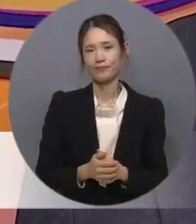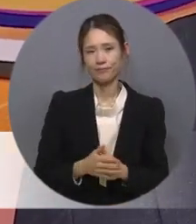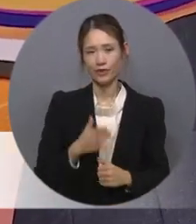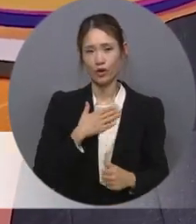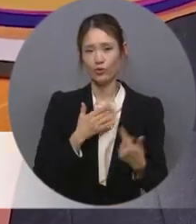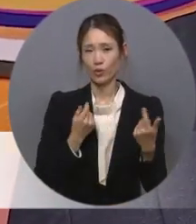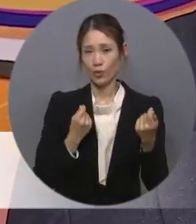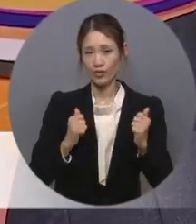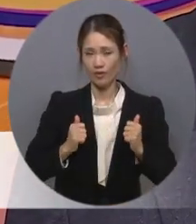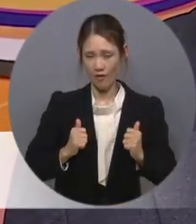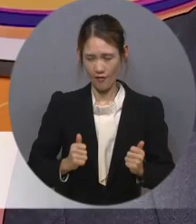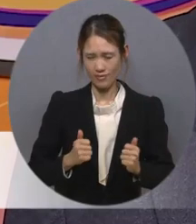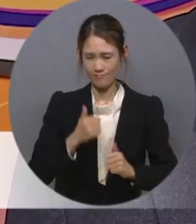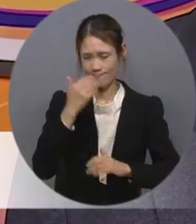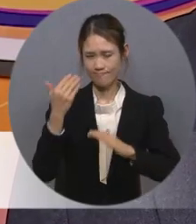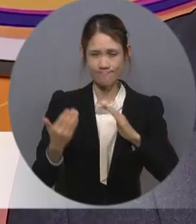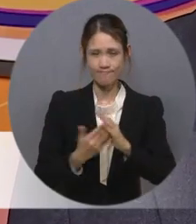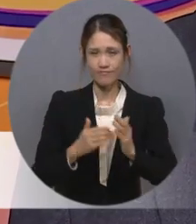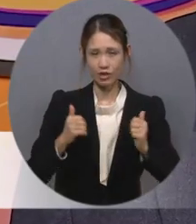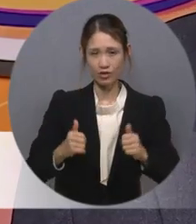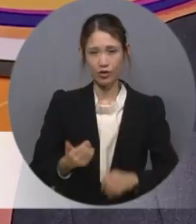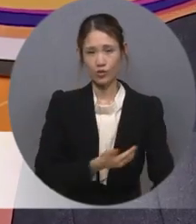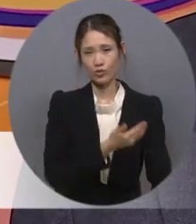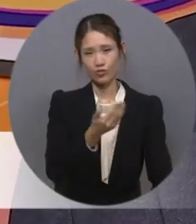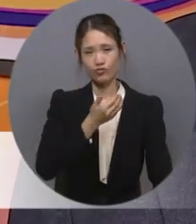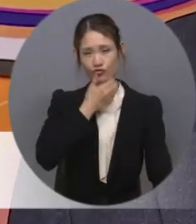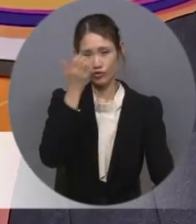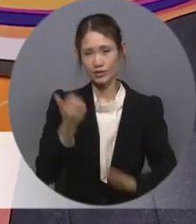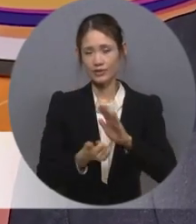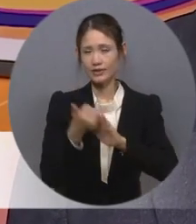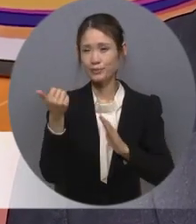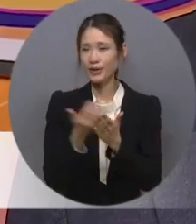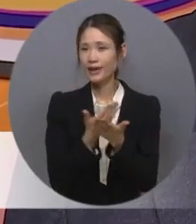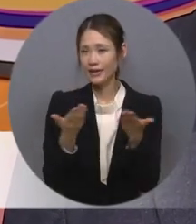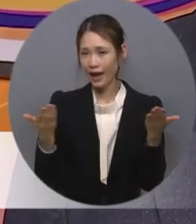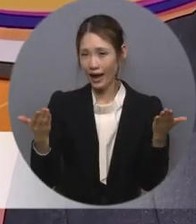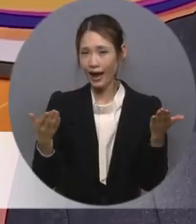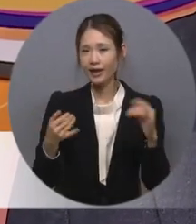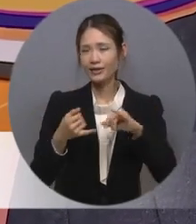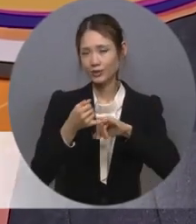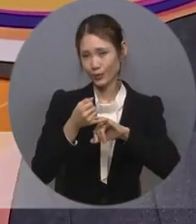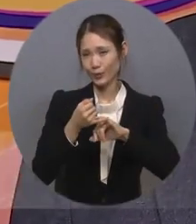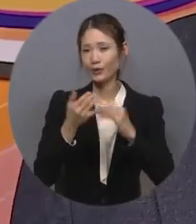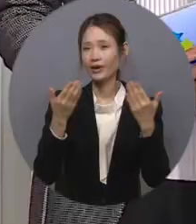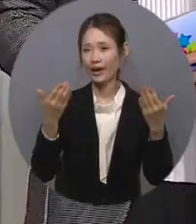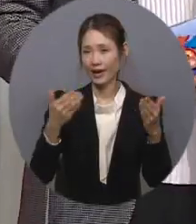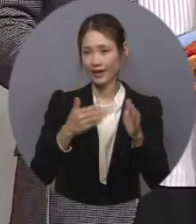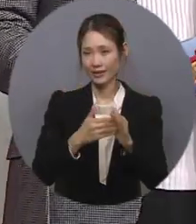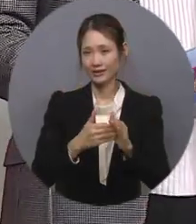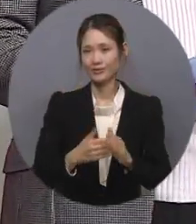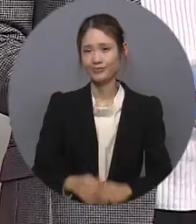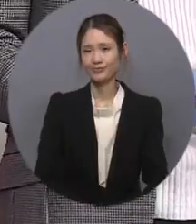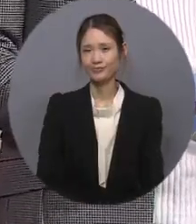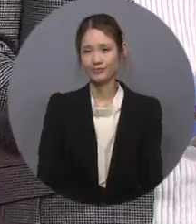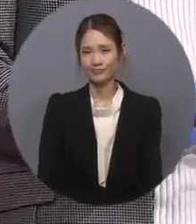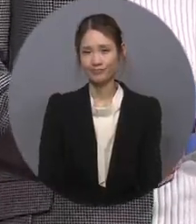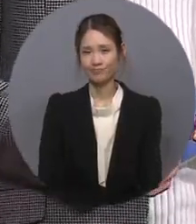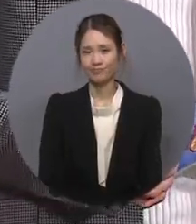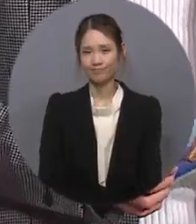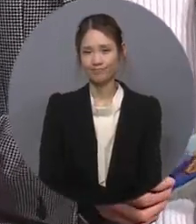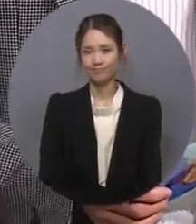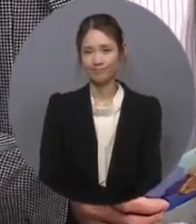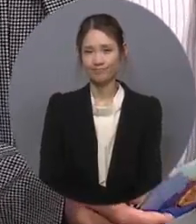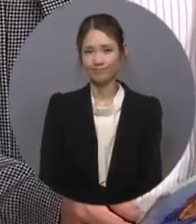저희도 열심히 최선을 다해서 여러분들에게 꿈과 희망을 나눠드리도록 노력하겠습니다. 복지TV